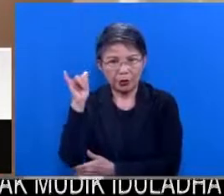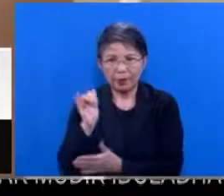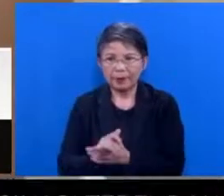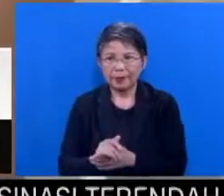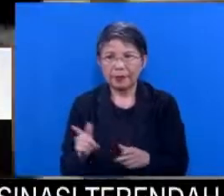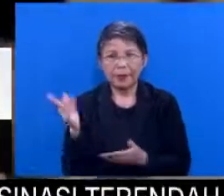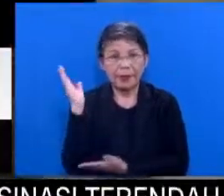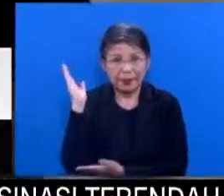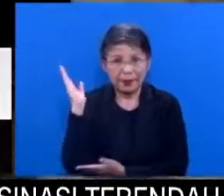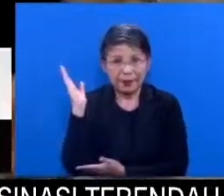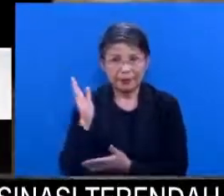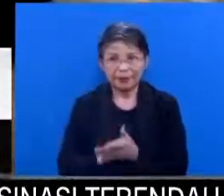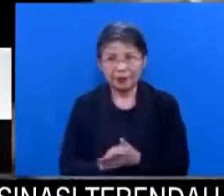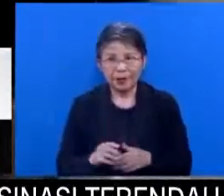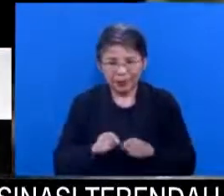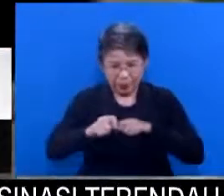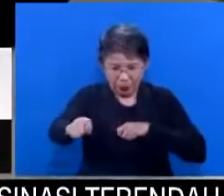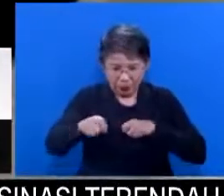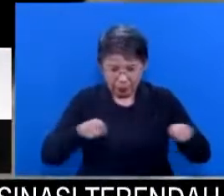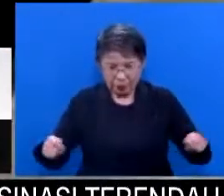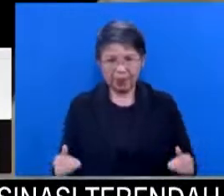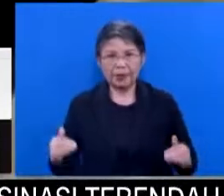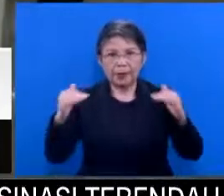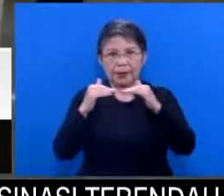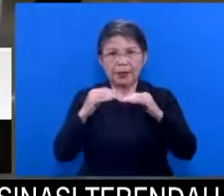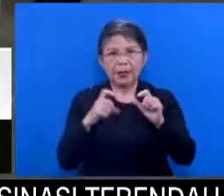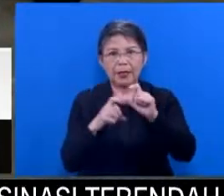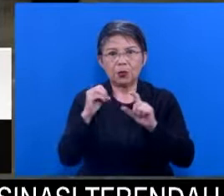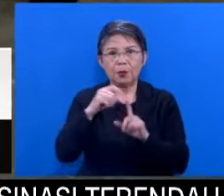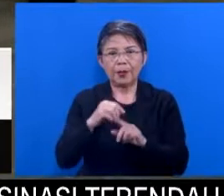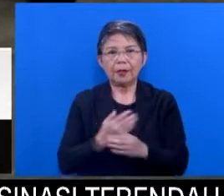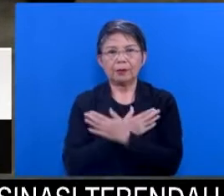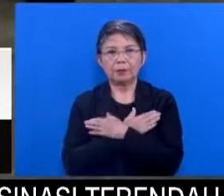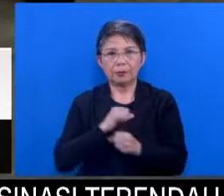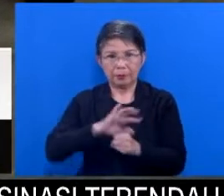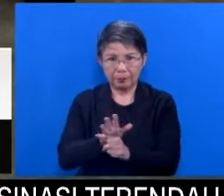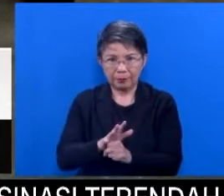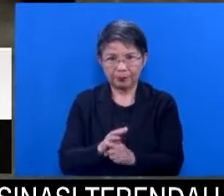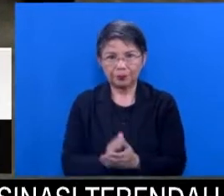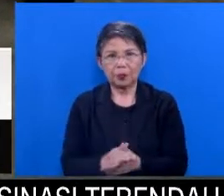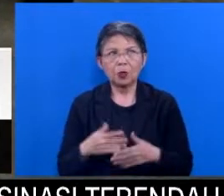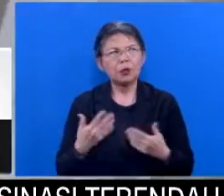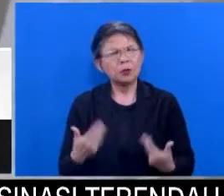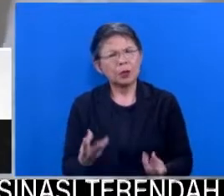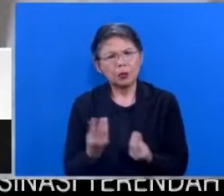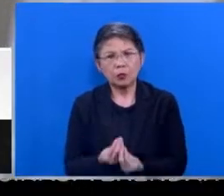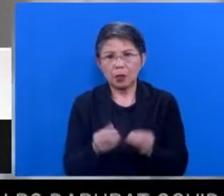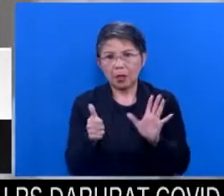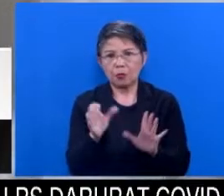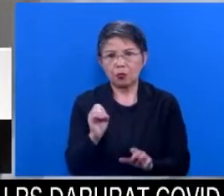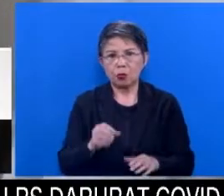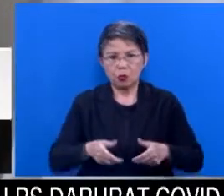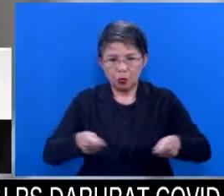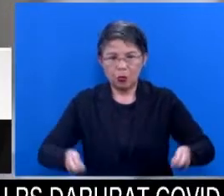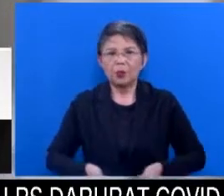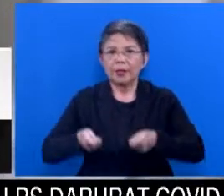baku multiplek yang disesuaikan dengan standar protokol pemakaman pasien COVID-19. Saat ini, sudah sekitar 60 peti mati yang disumbangkan